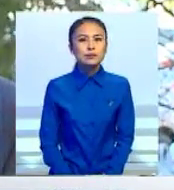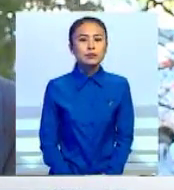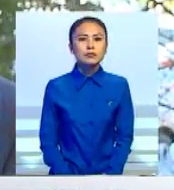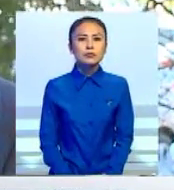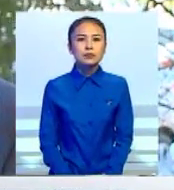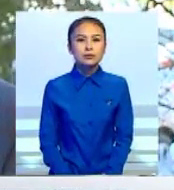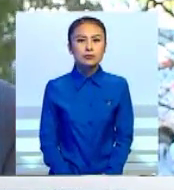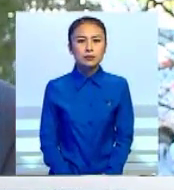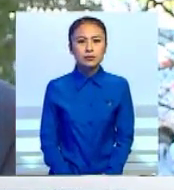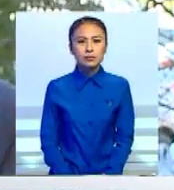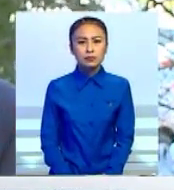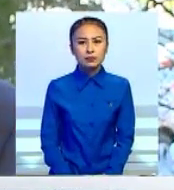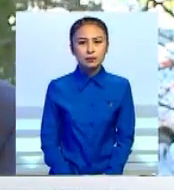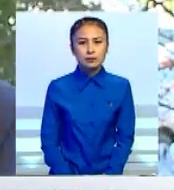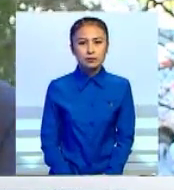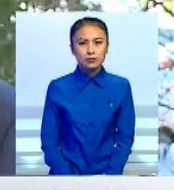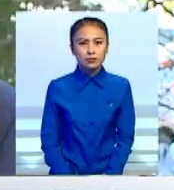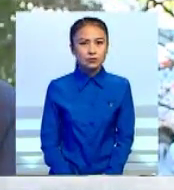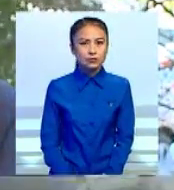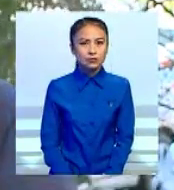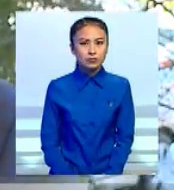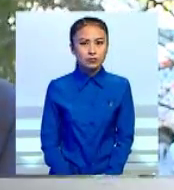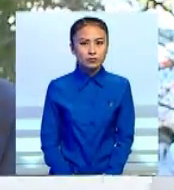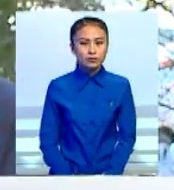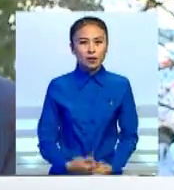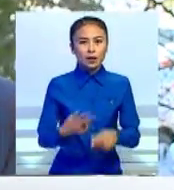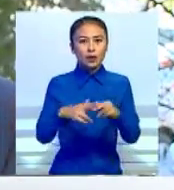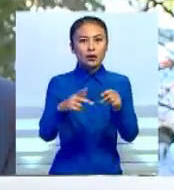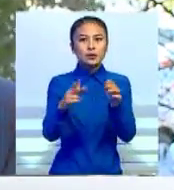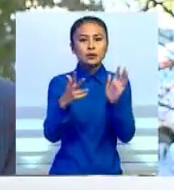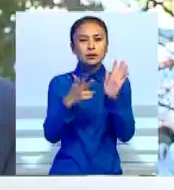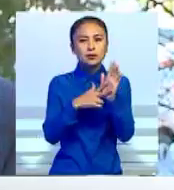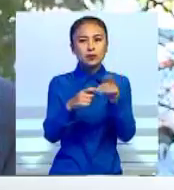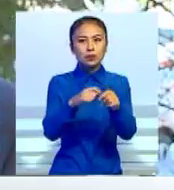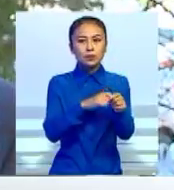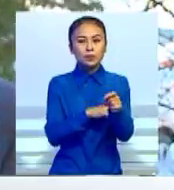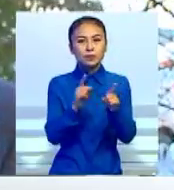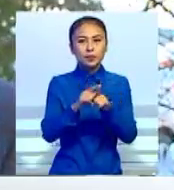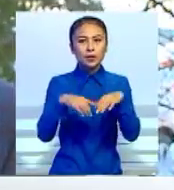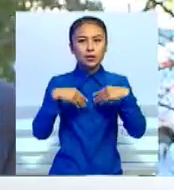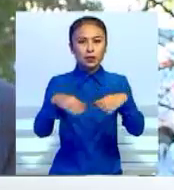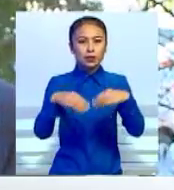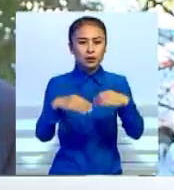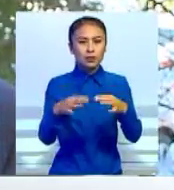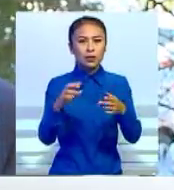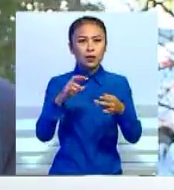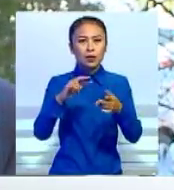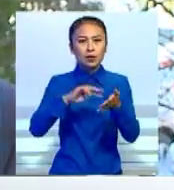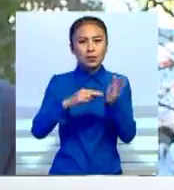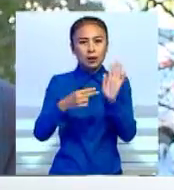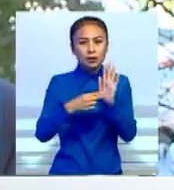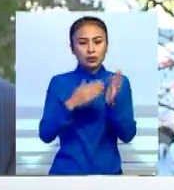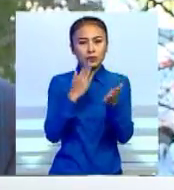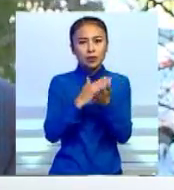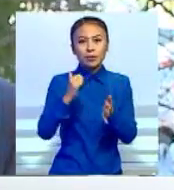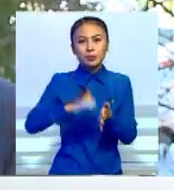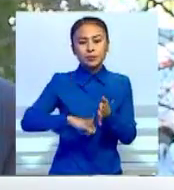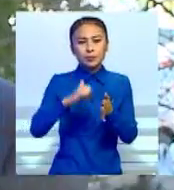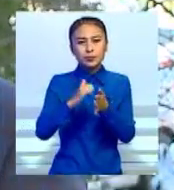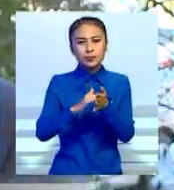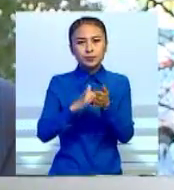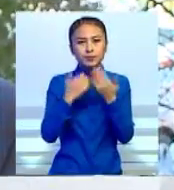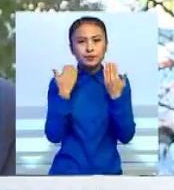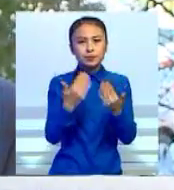болмақ. Эксперименталды түрде 8-2 гектар жерге сексеуіл тұқымдарын егу жоспарланған. Себебі ол жер